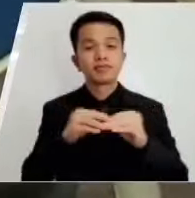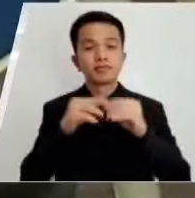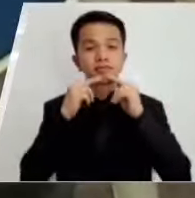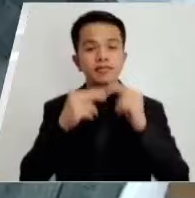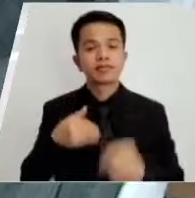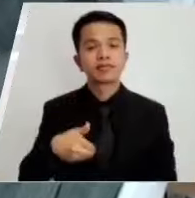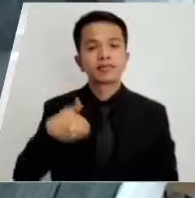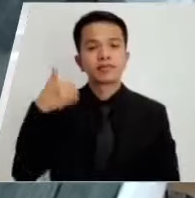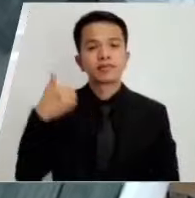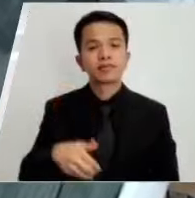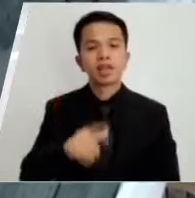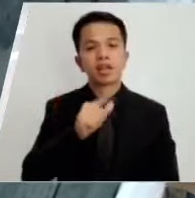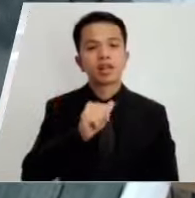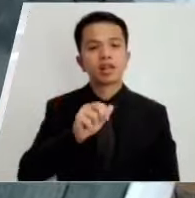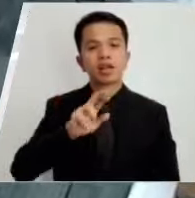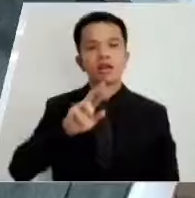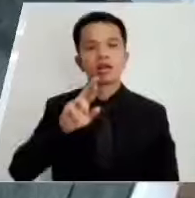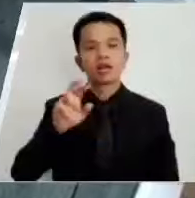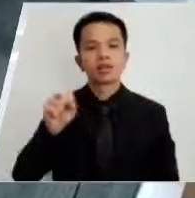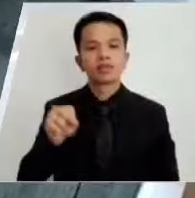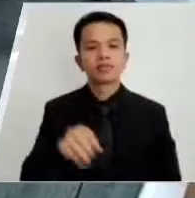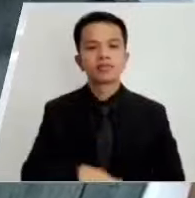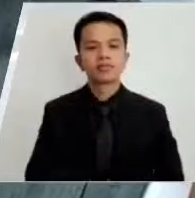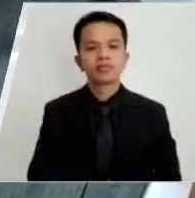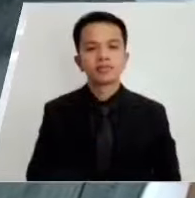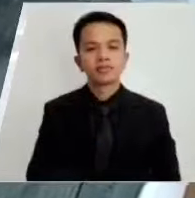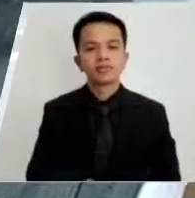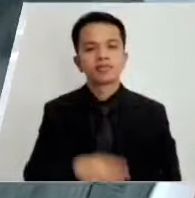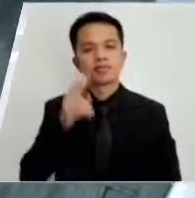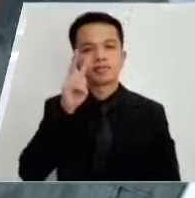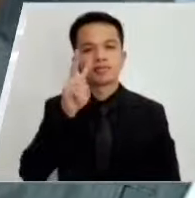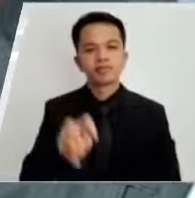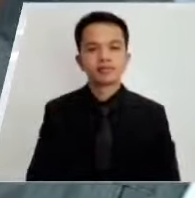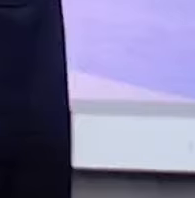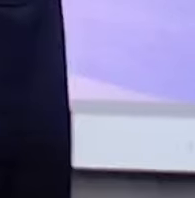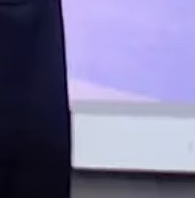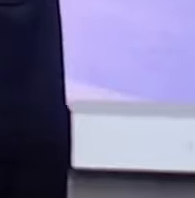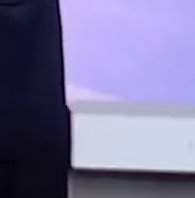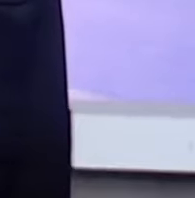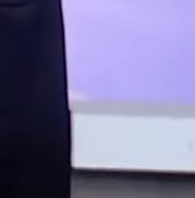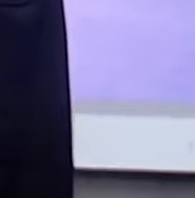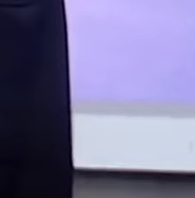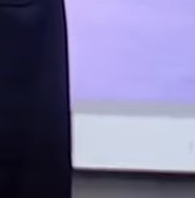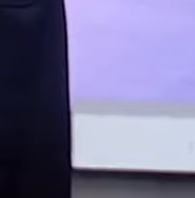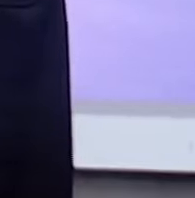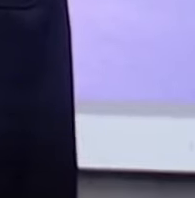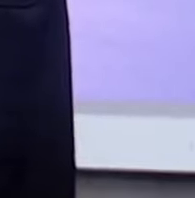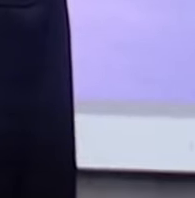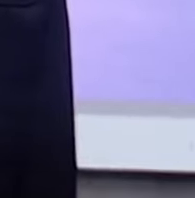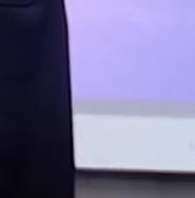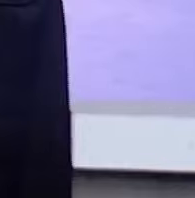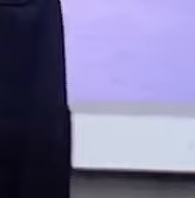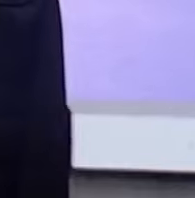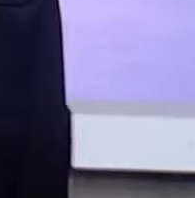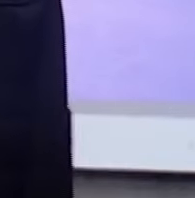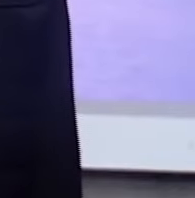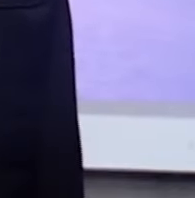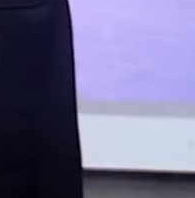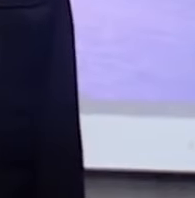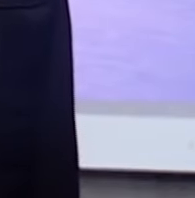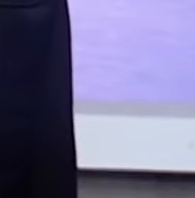News, Lars Santiago ang inyong saksi. Mga kapuso, sama-sama tayo